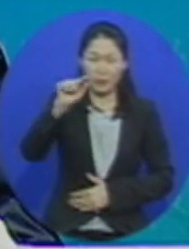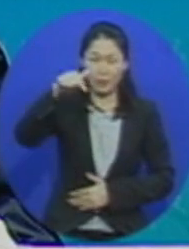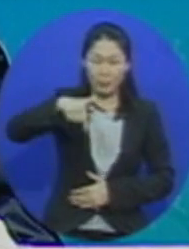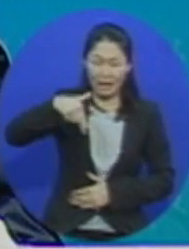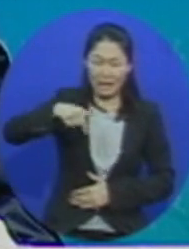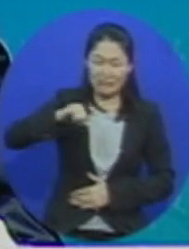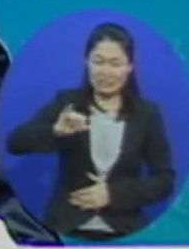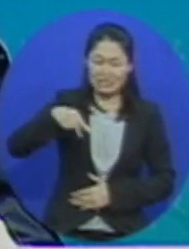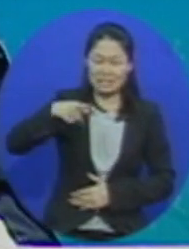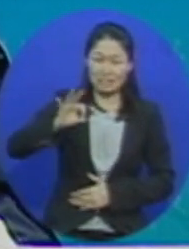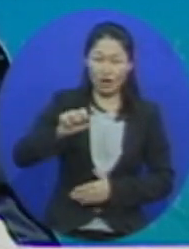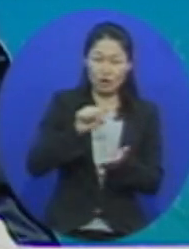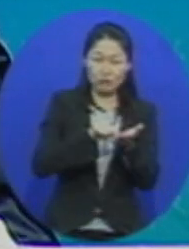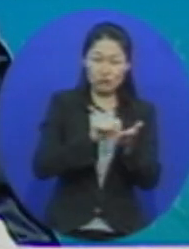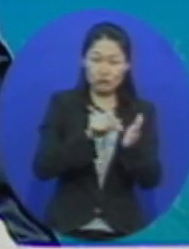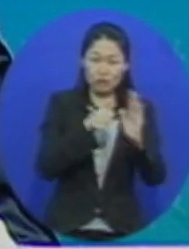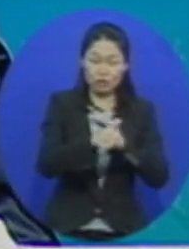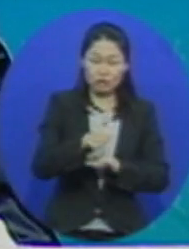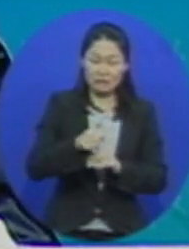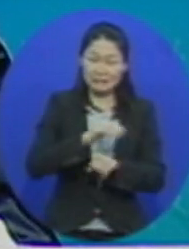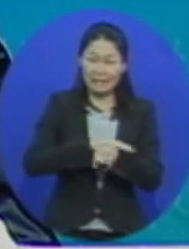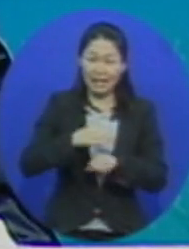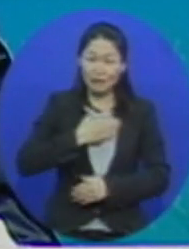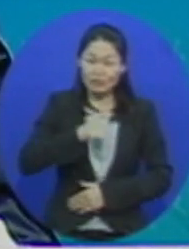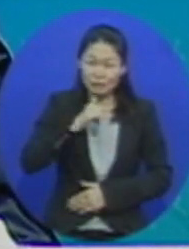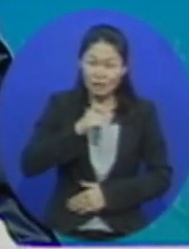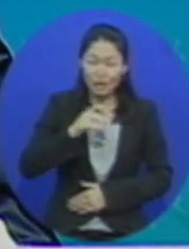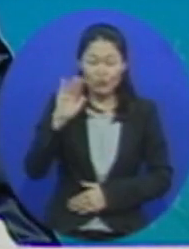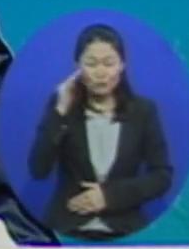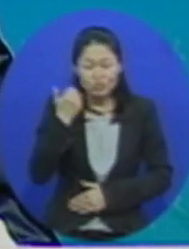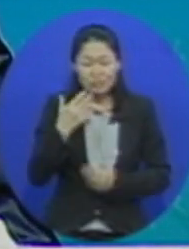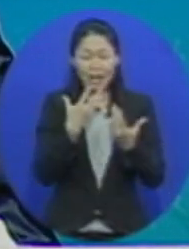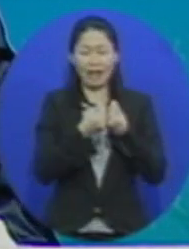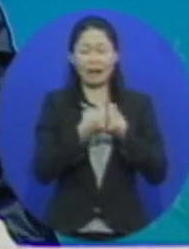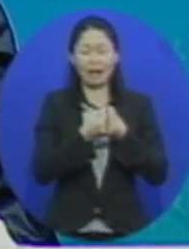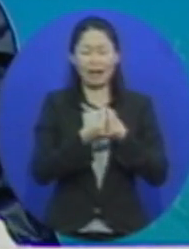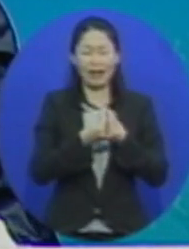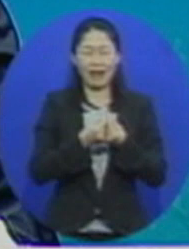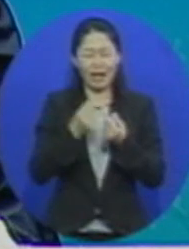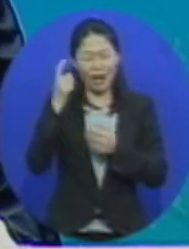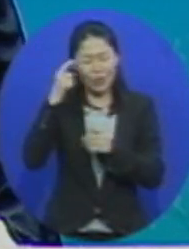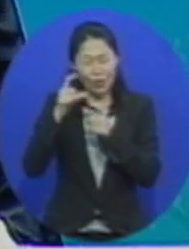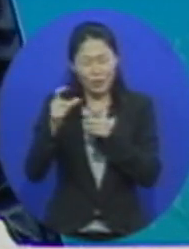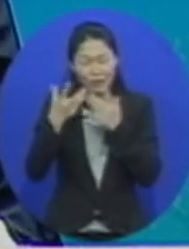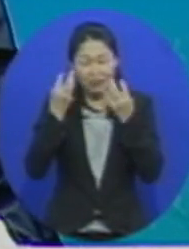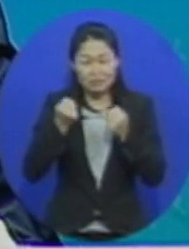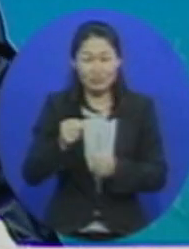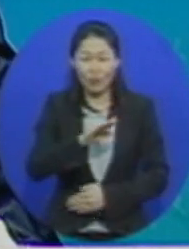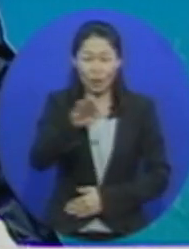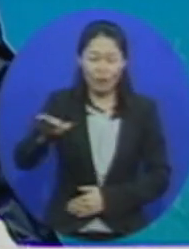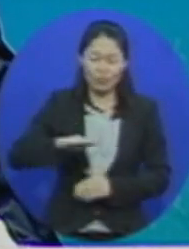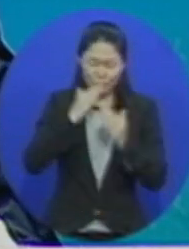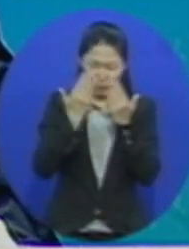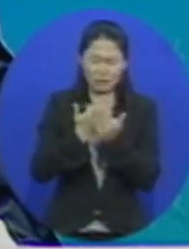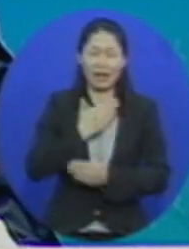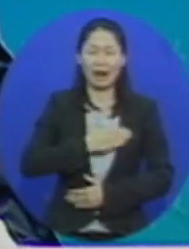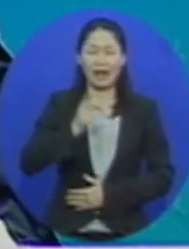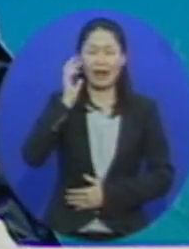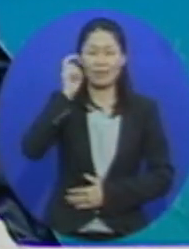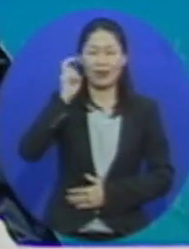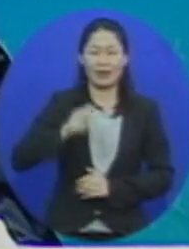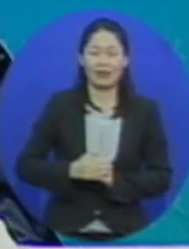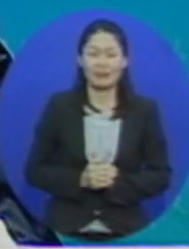아시죠 누구를 예를 들어 올까 고민을 많이 했습니다 박지성 선수 뭐 모르는 사람 없으실 거에요